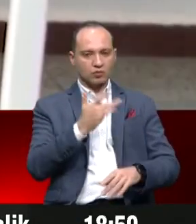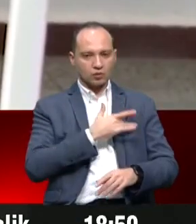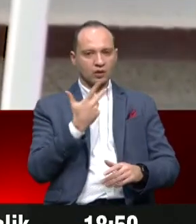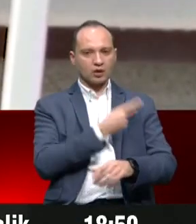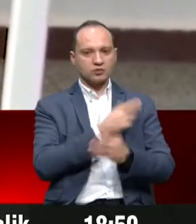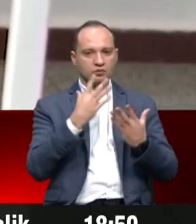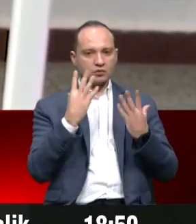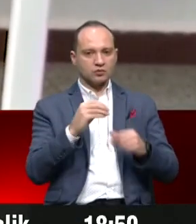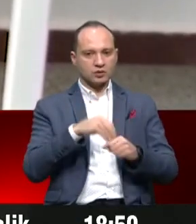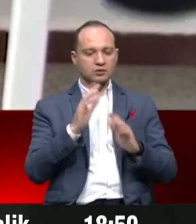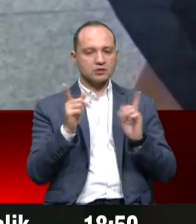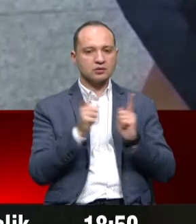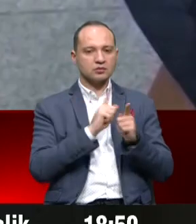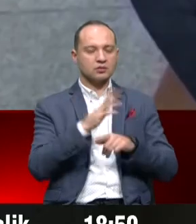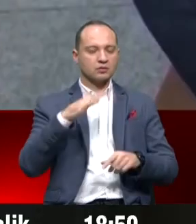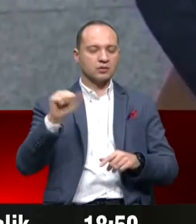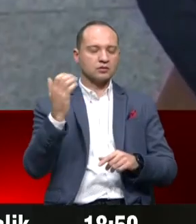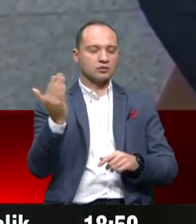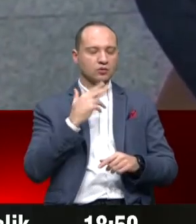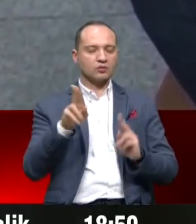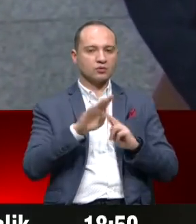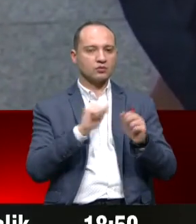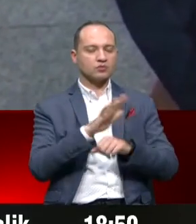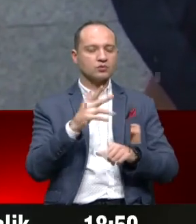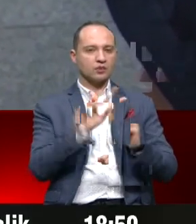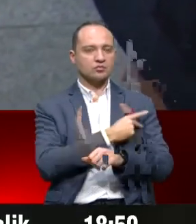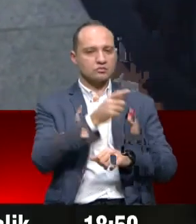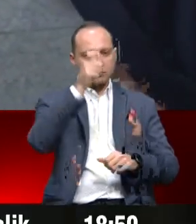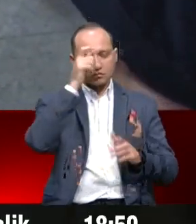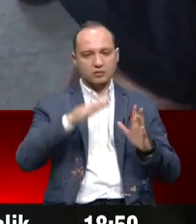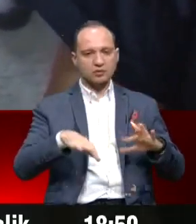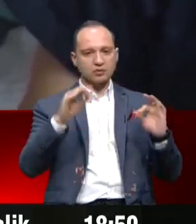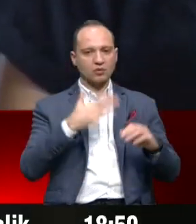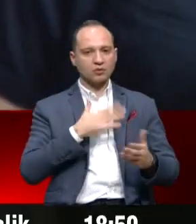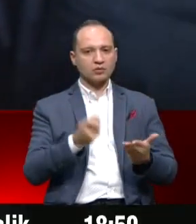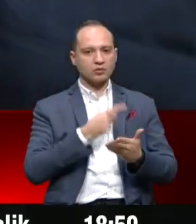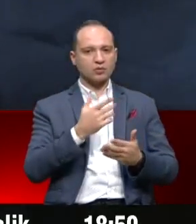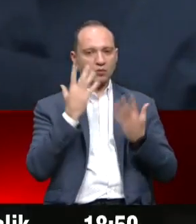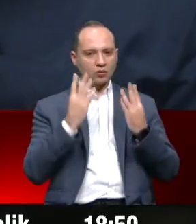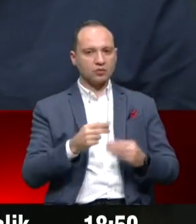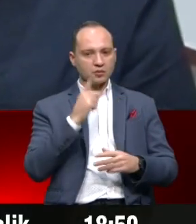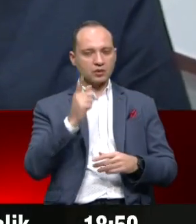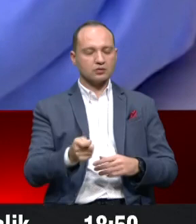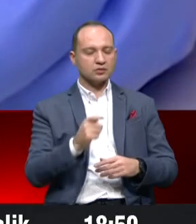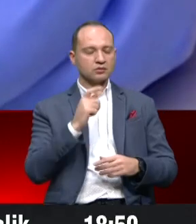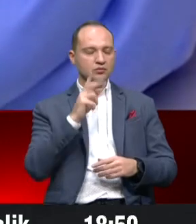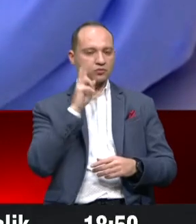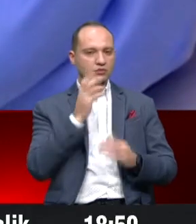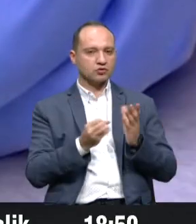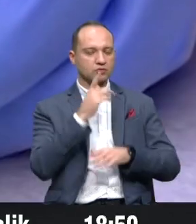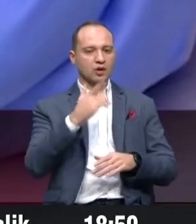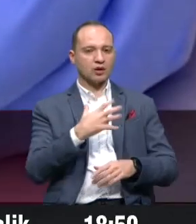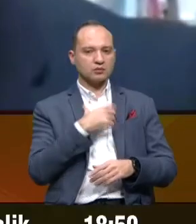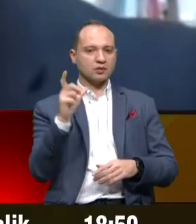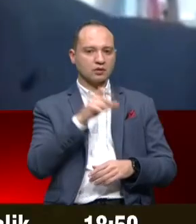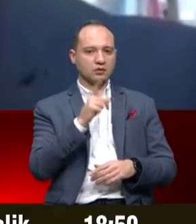Gönüller aşı olmak için kısa sürede merkezlere çağırılacak korumakla ilgili Türkiyede hazırlanan ön rapor olumlu Ancak asıl sonuçların çıkması